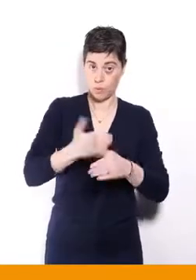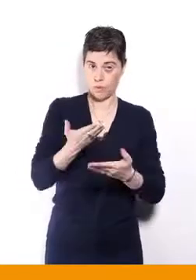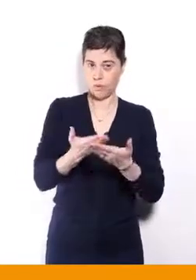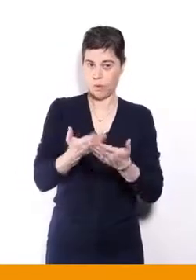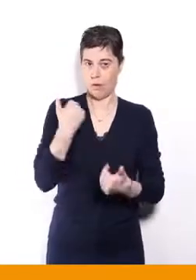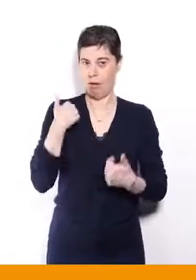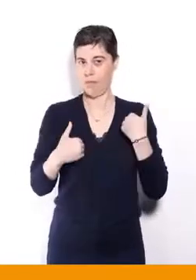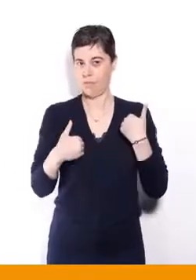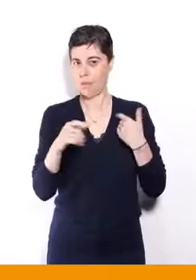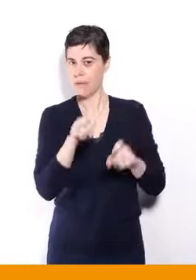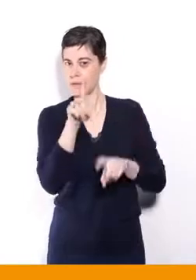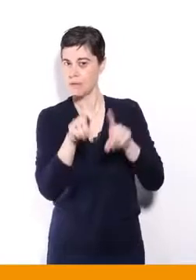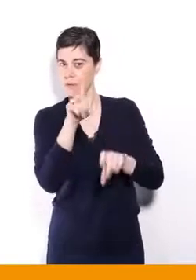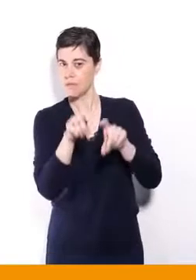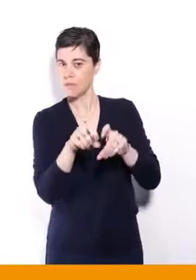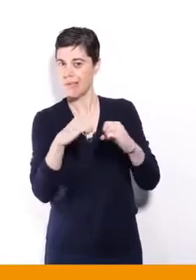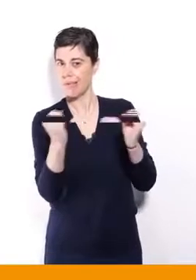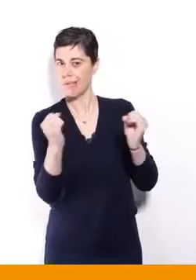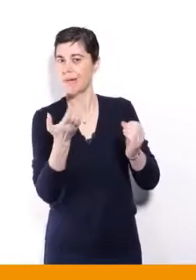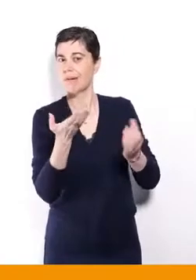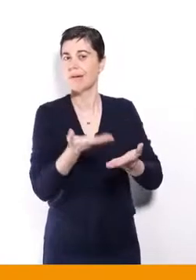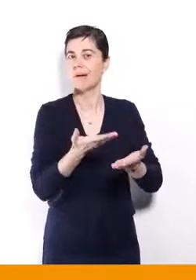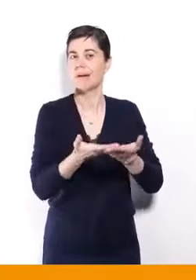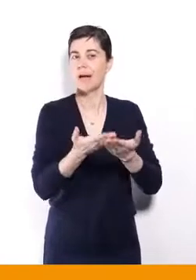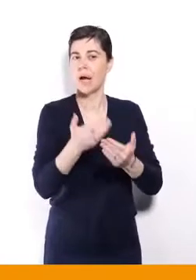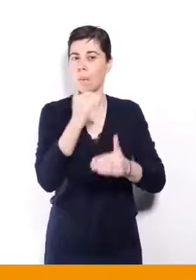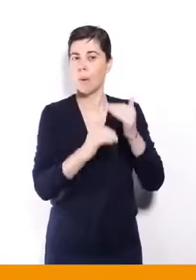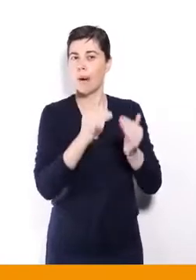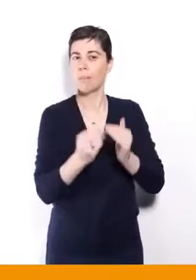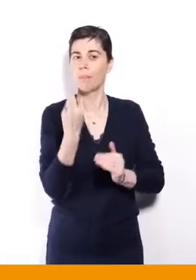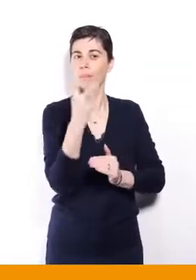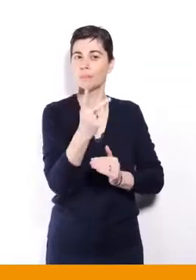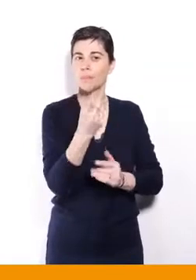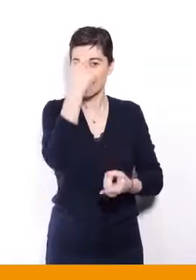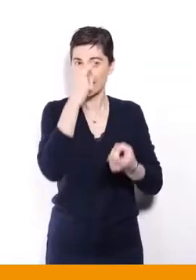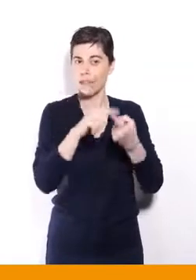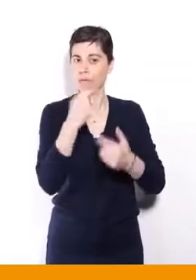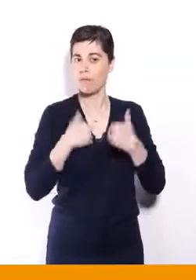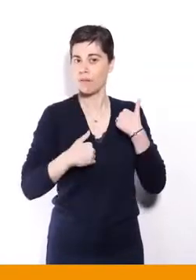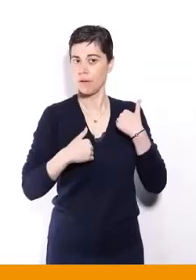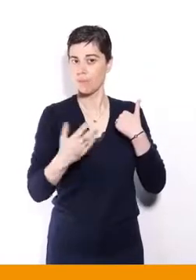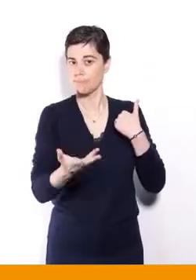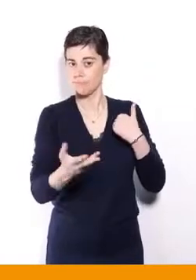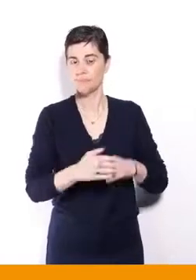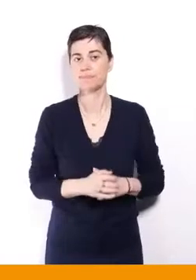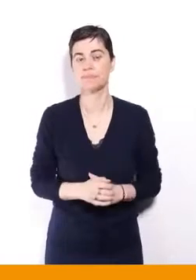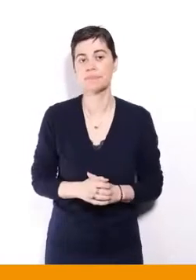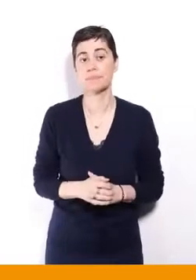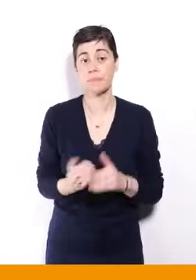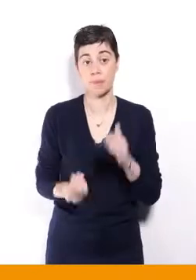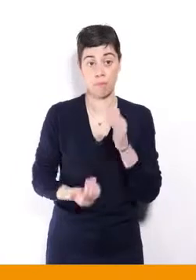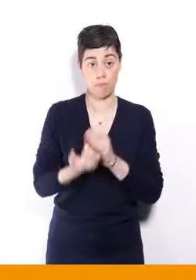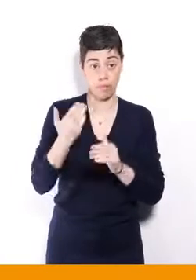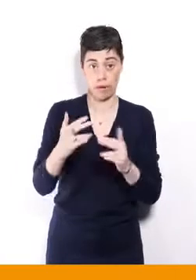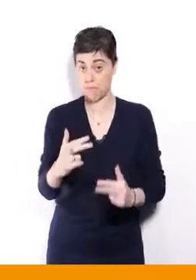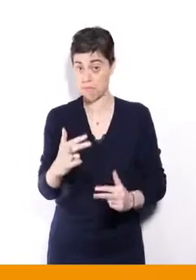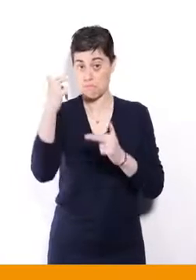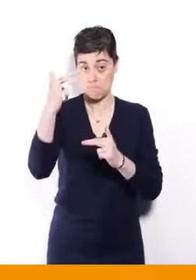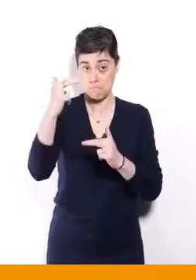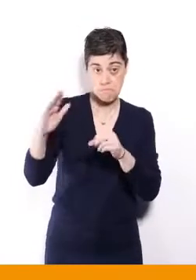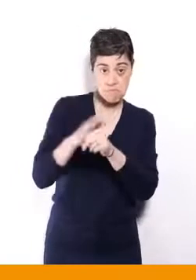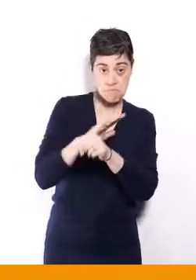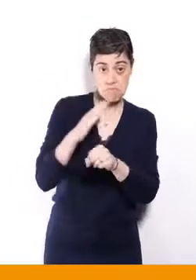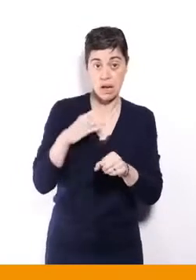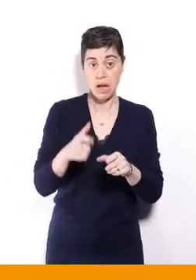questionner pour en savoir un peu plus sur leur programme. On va avoir tout au long de la matinée différents